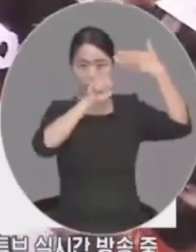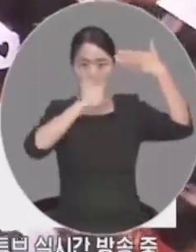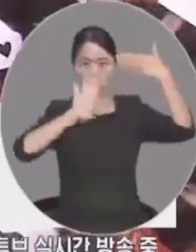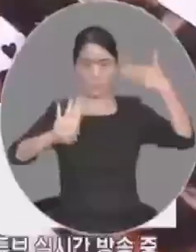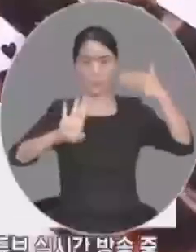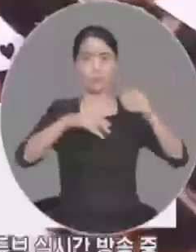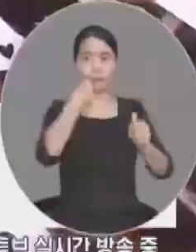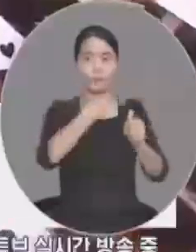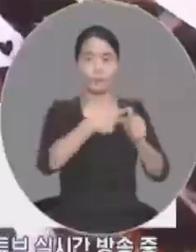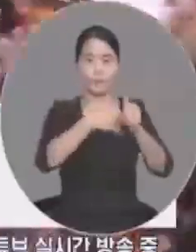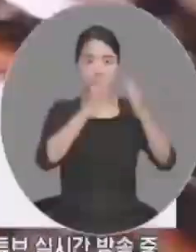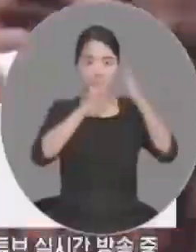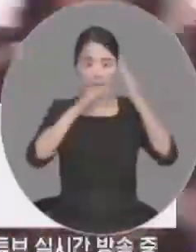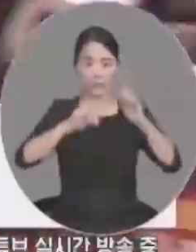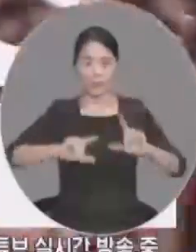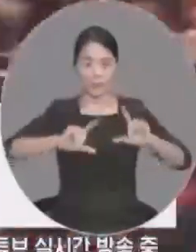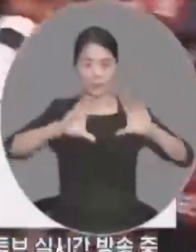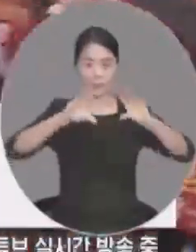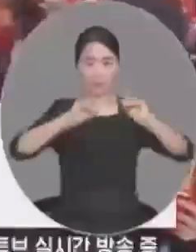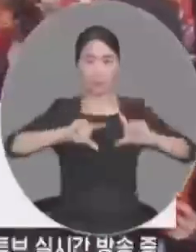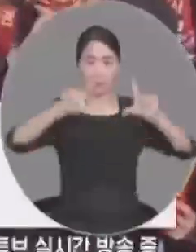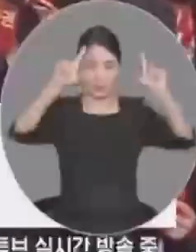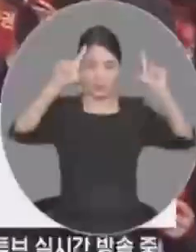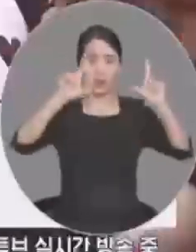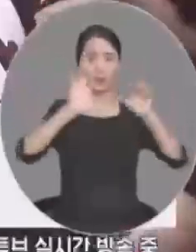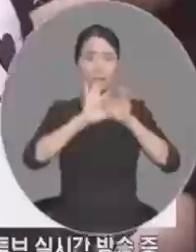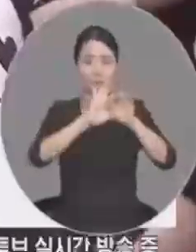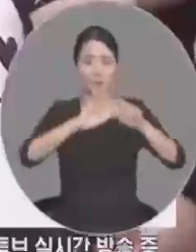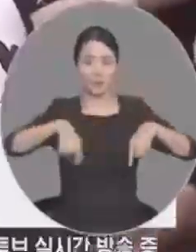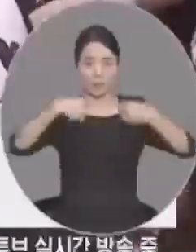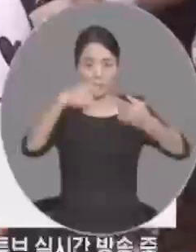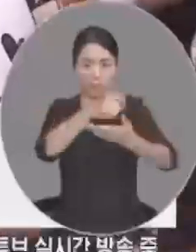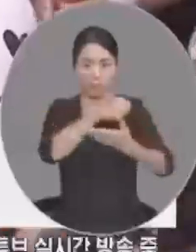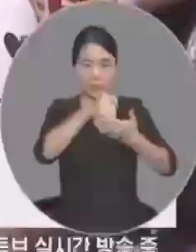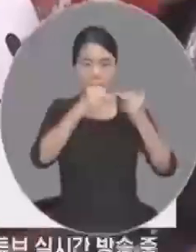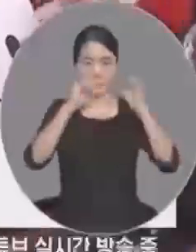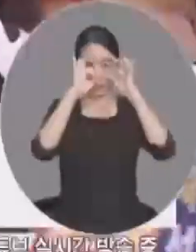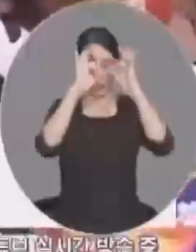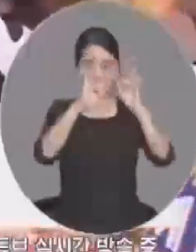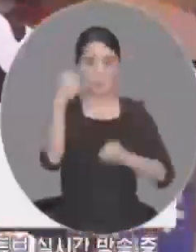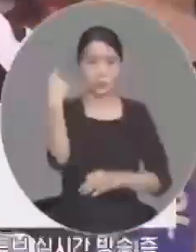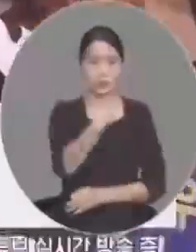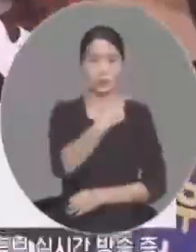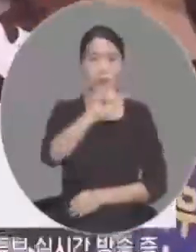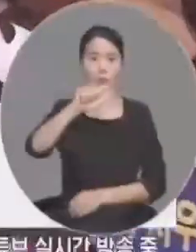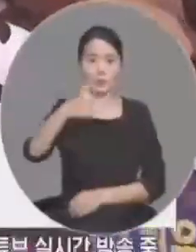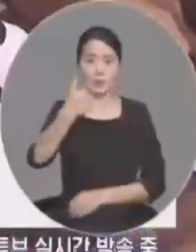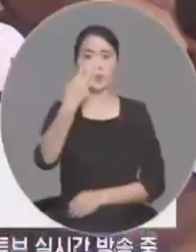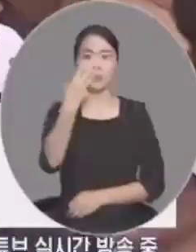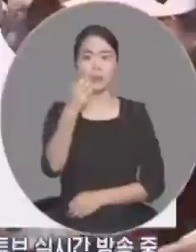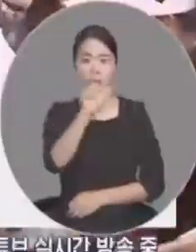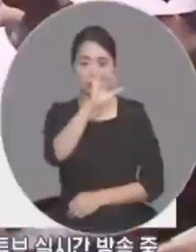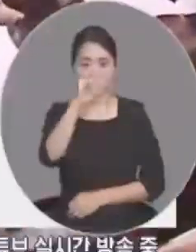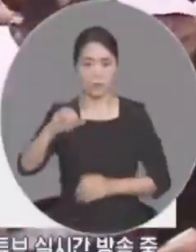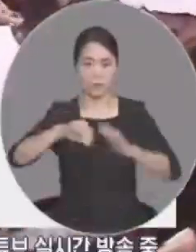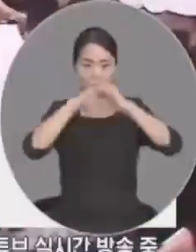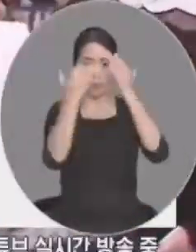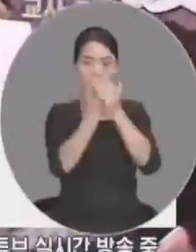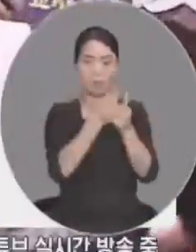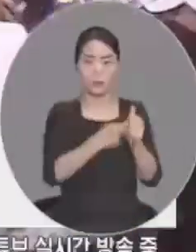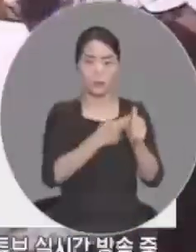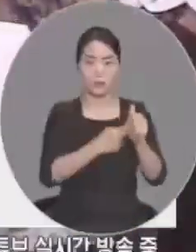보면 울산에서는 218개 학교의 교사 1530여 명 전체 교사의 14%가